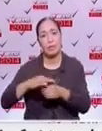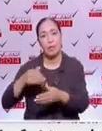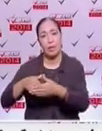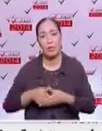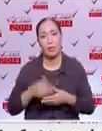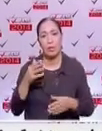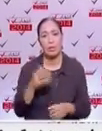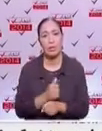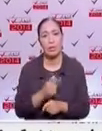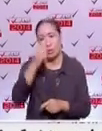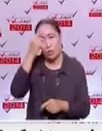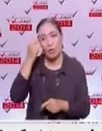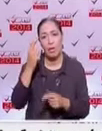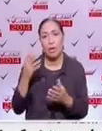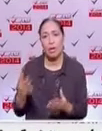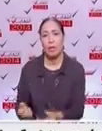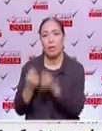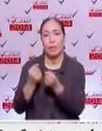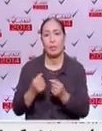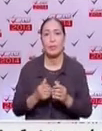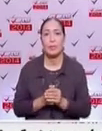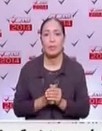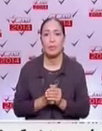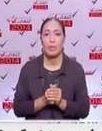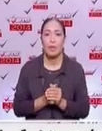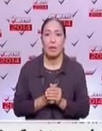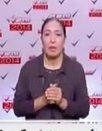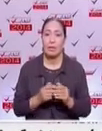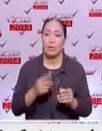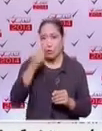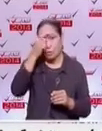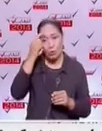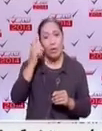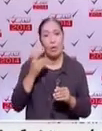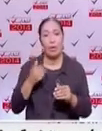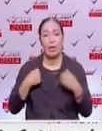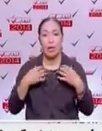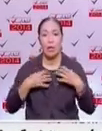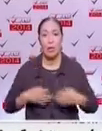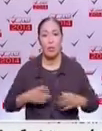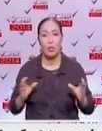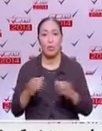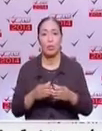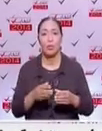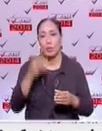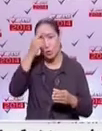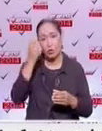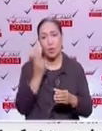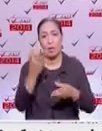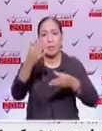صوتت للقائمة هذه، وإذا كان اكتب لها أنها يكون عندها أحد الناجحين في